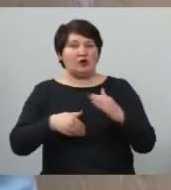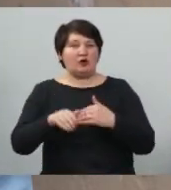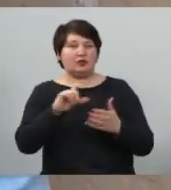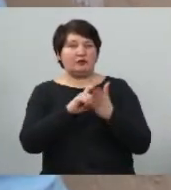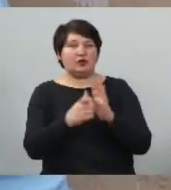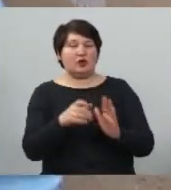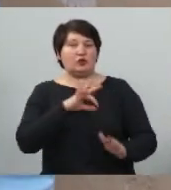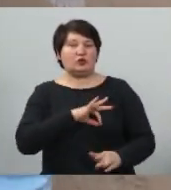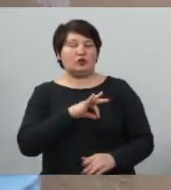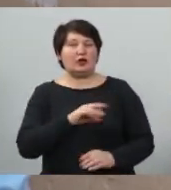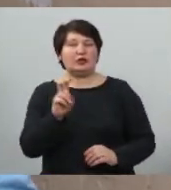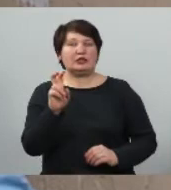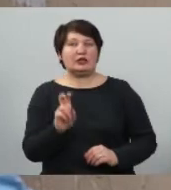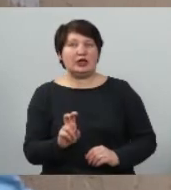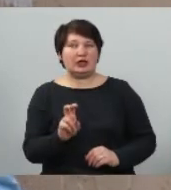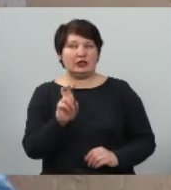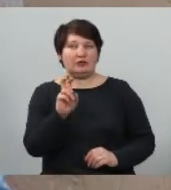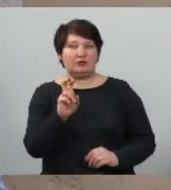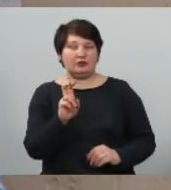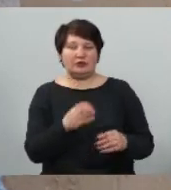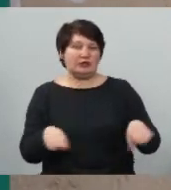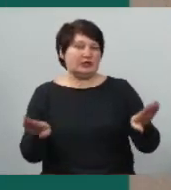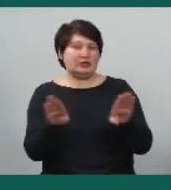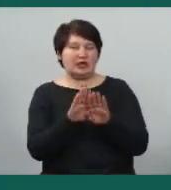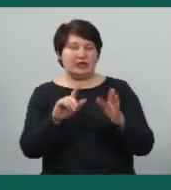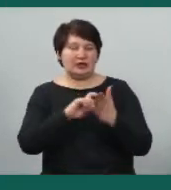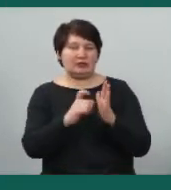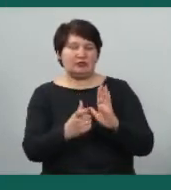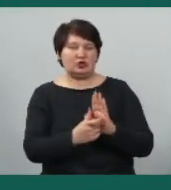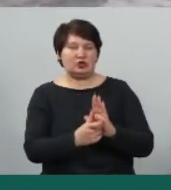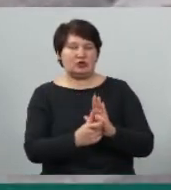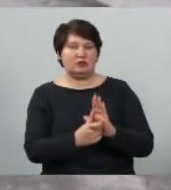користуватися ліфтом, закрите приміщення.